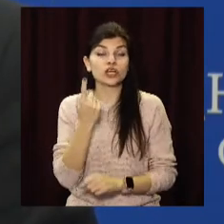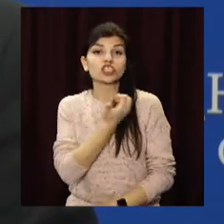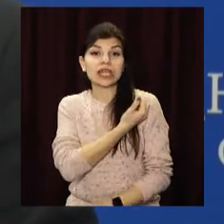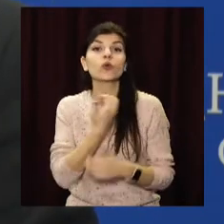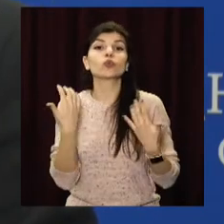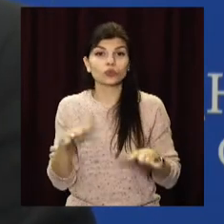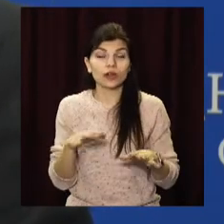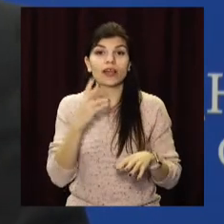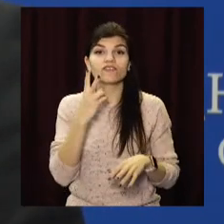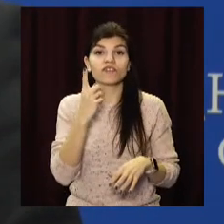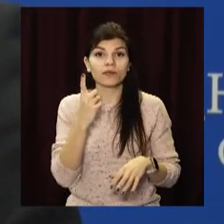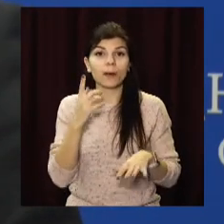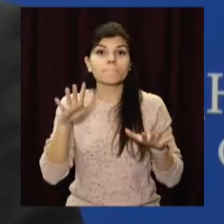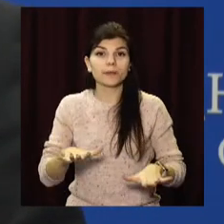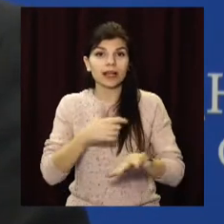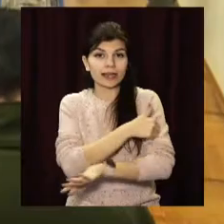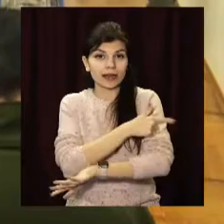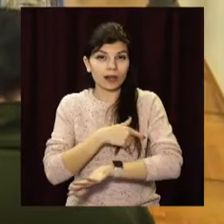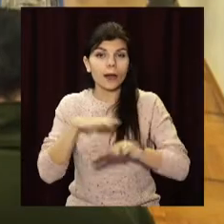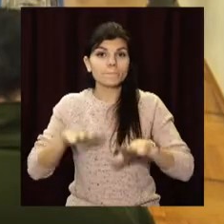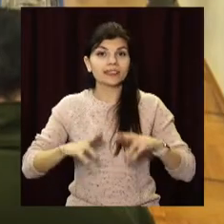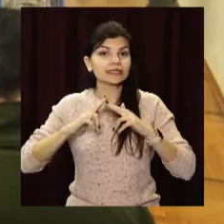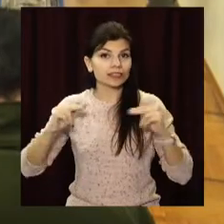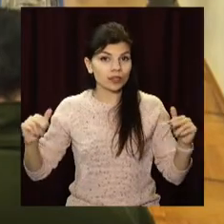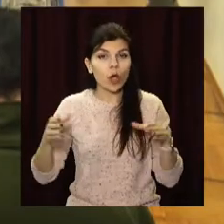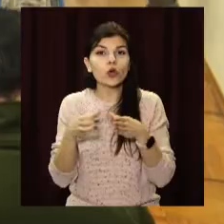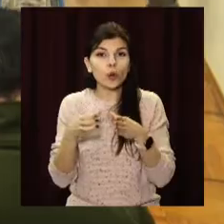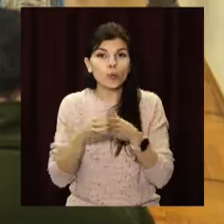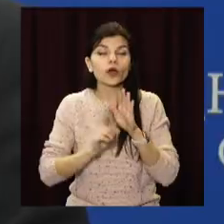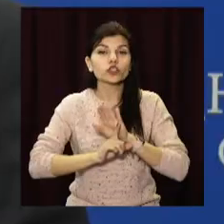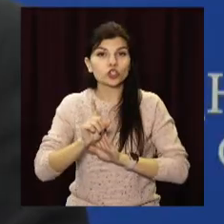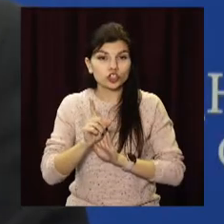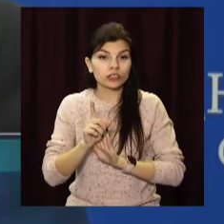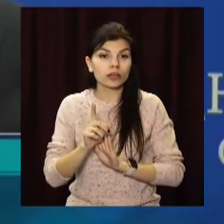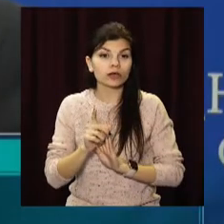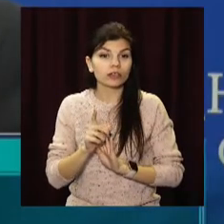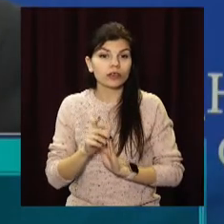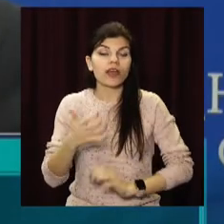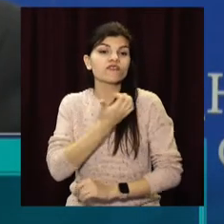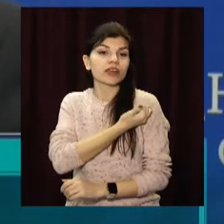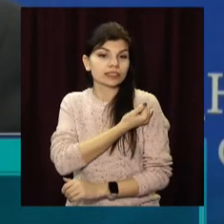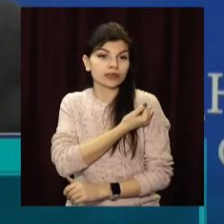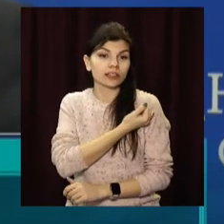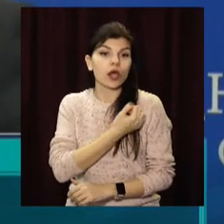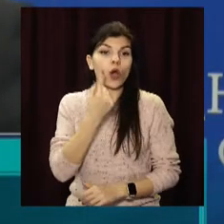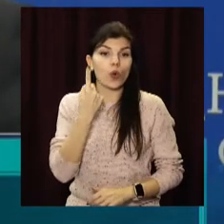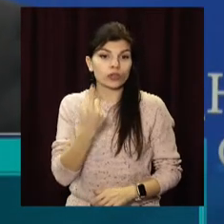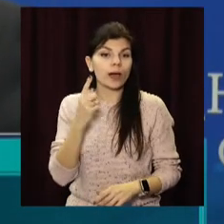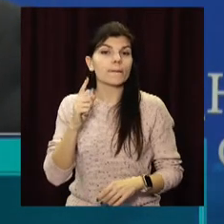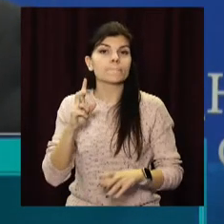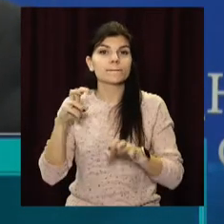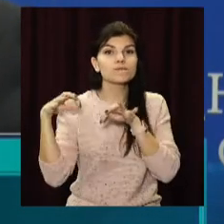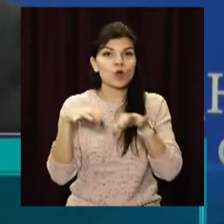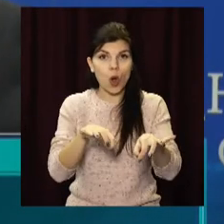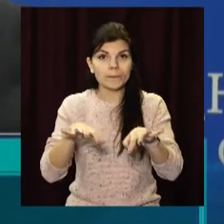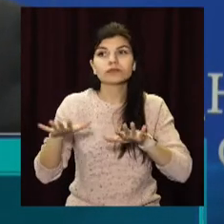щеплення 21-й міській лікарні міста Дніпро. Кампанія починається з вакцинації однією мобільною